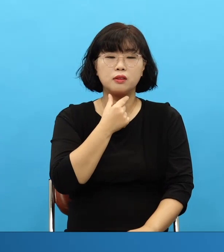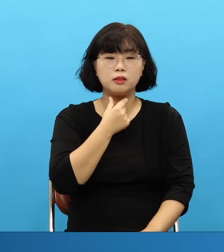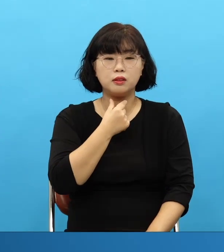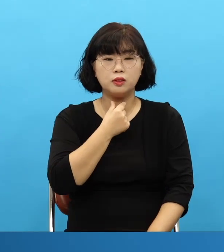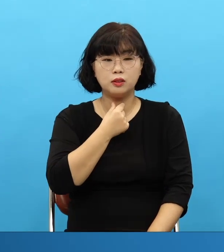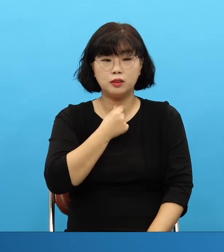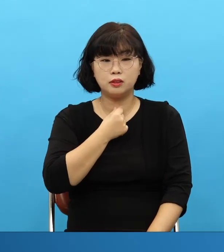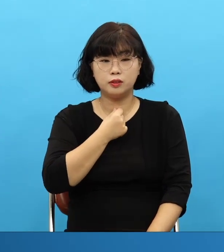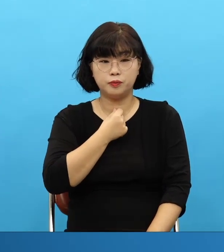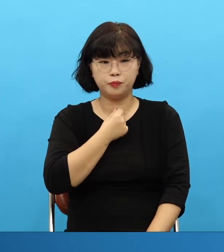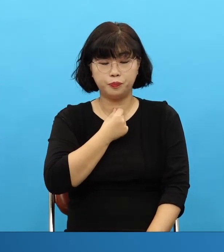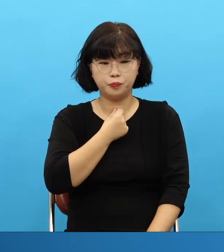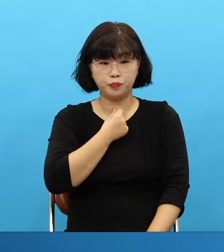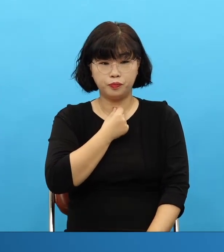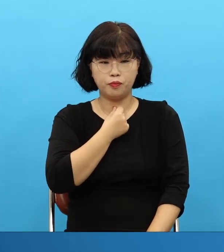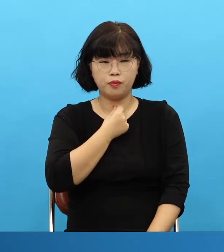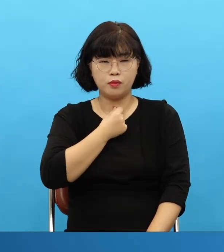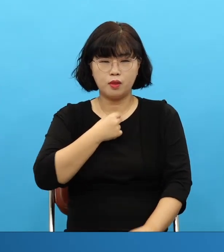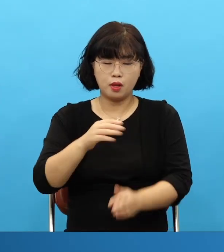사랑하니